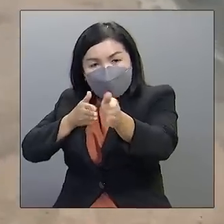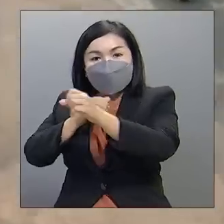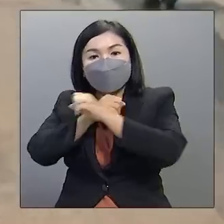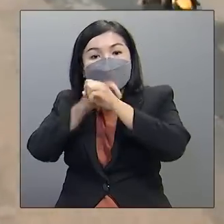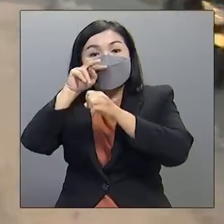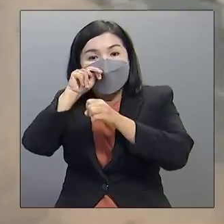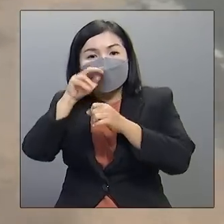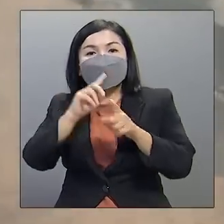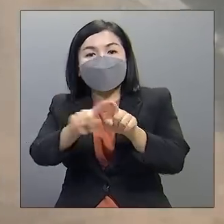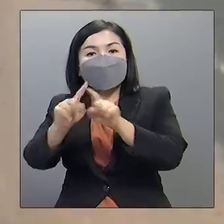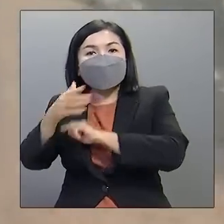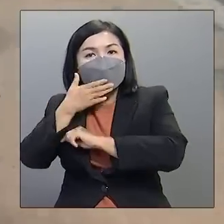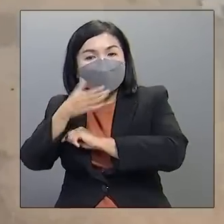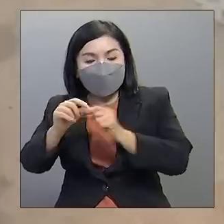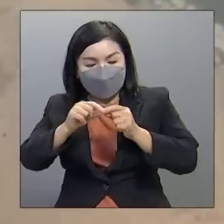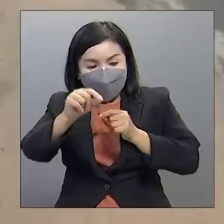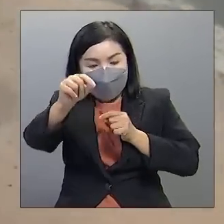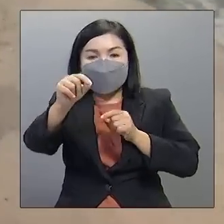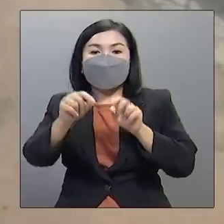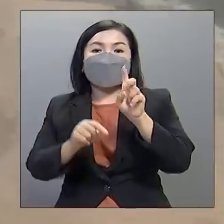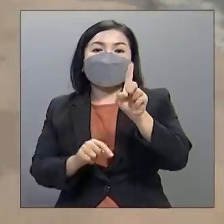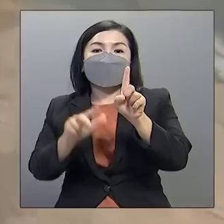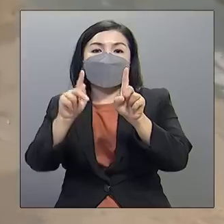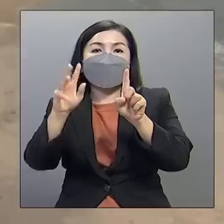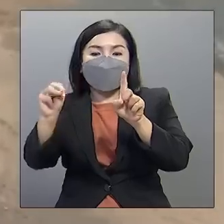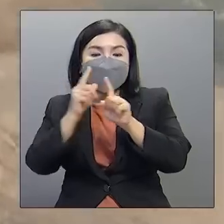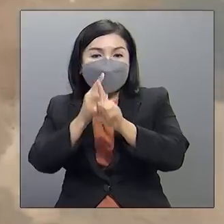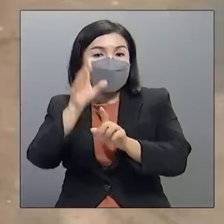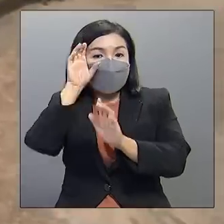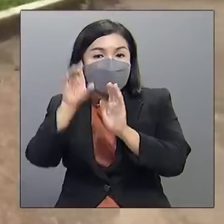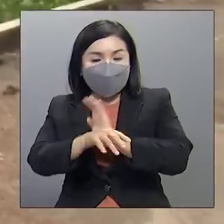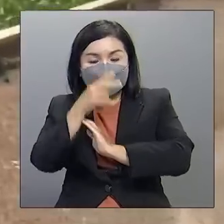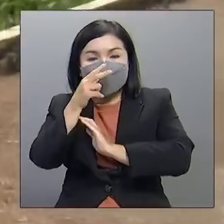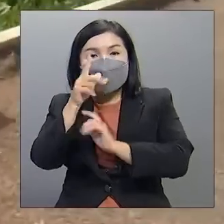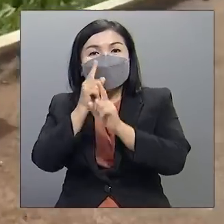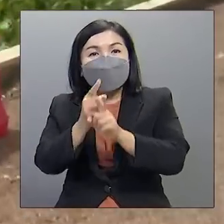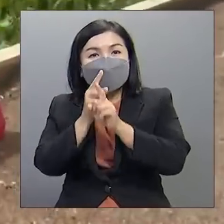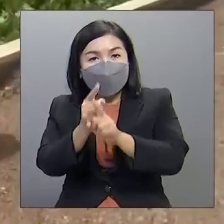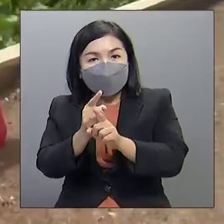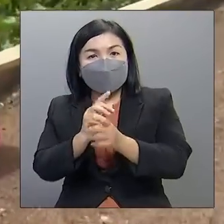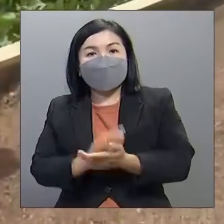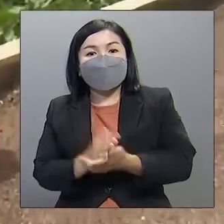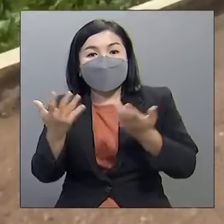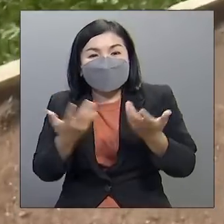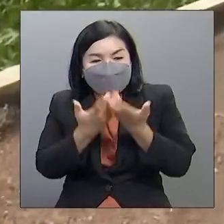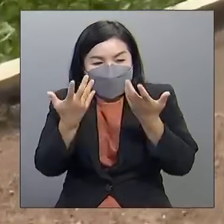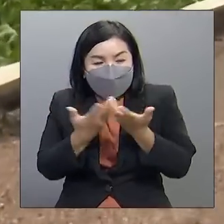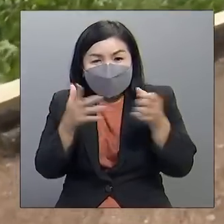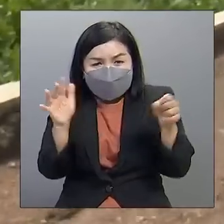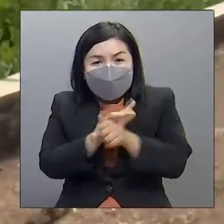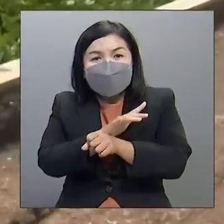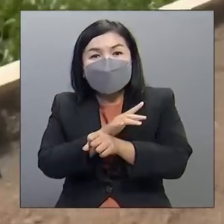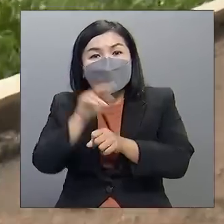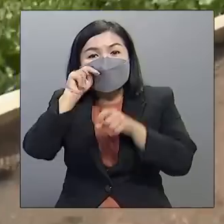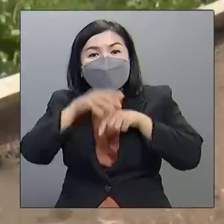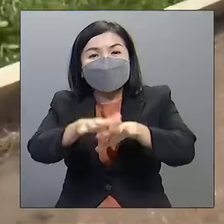ก็พบว่าตลอดคลองนี้ยาวเกือบ1กิโลเมตรมีสภาพแบบที่คุณผู้ชมเห็นอยู่แบบนี้เลยค่ะนอกจากผักตบชวาเต็มคลองแล้วก็ยังพบ